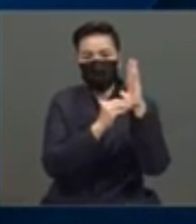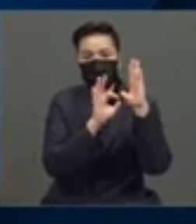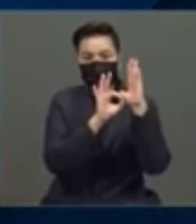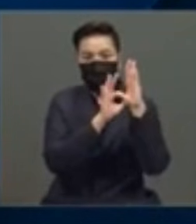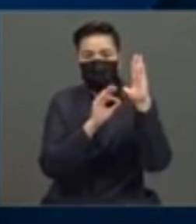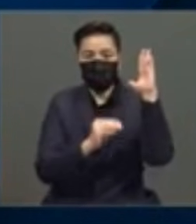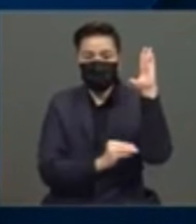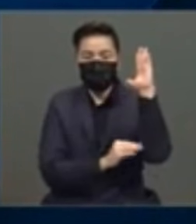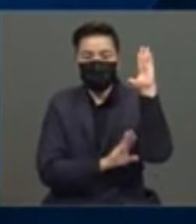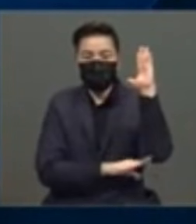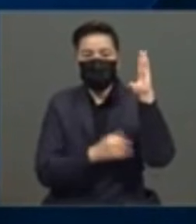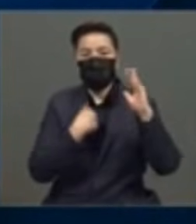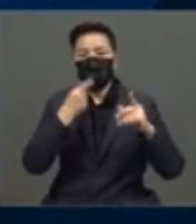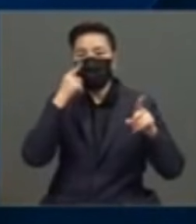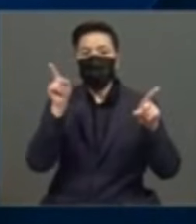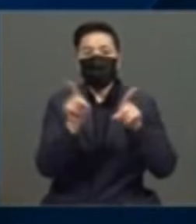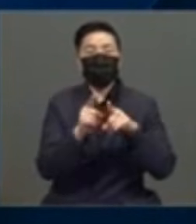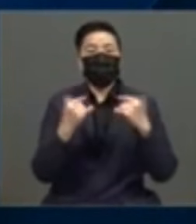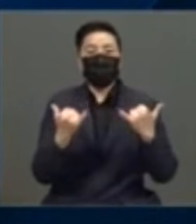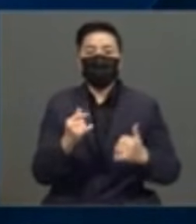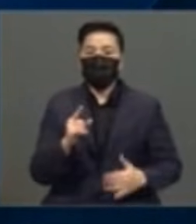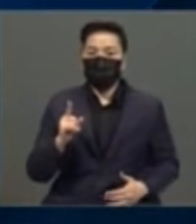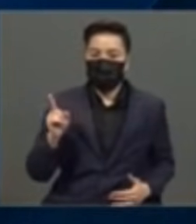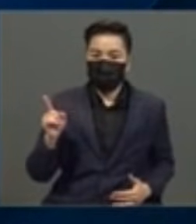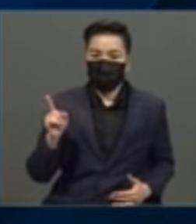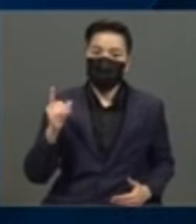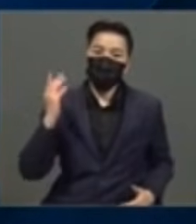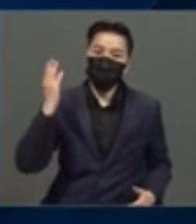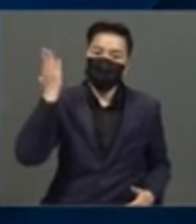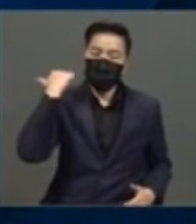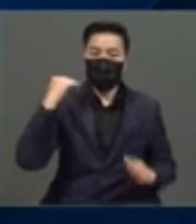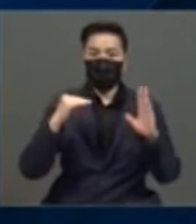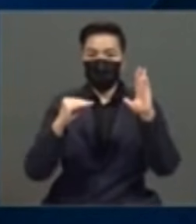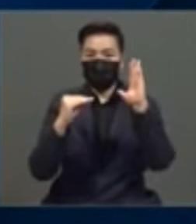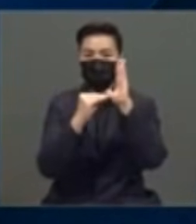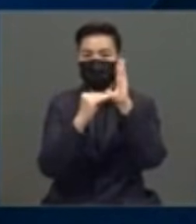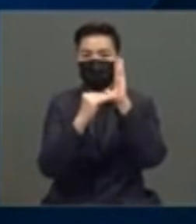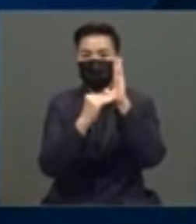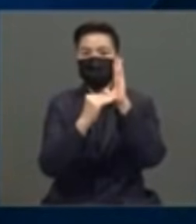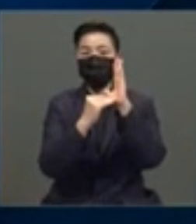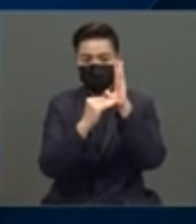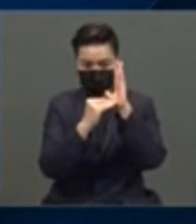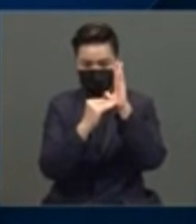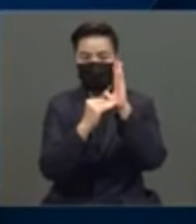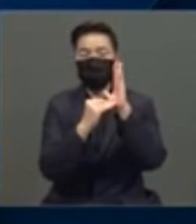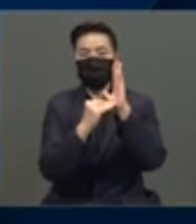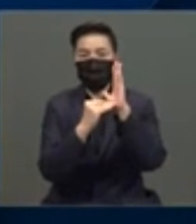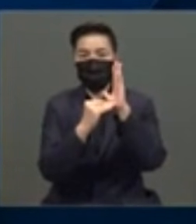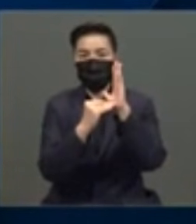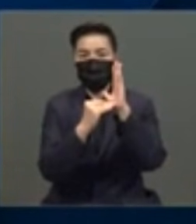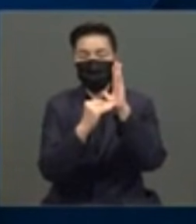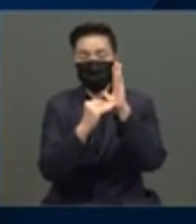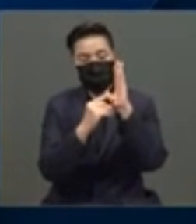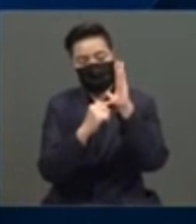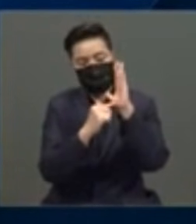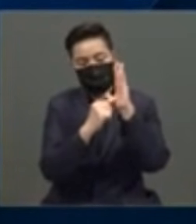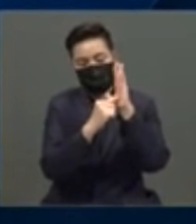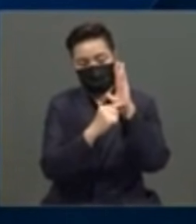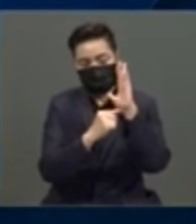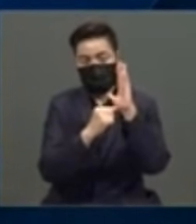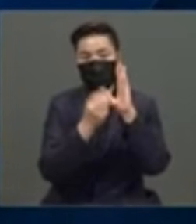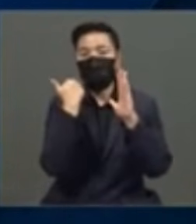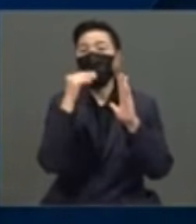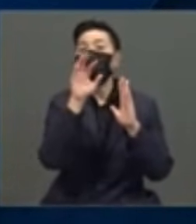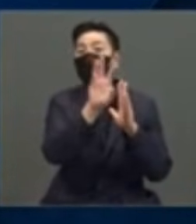ตรงนี้นี่คือเดิมคือกรุงเทพมหานครนะครับและปริมณฑลก็คือเท่